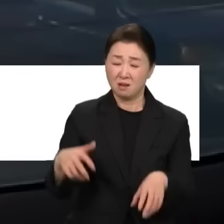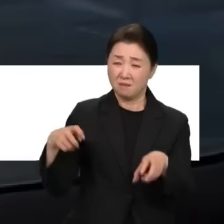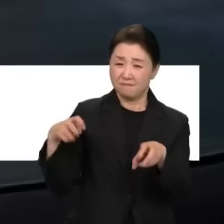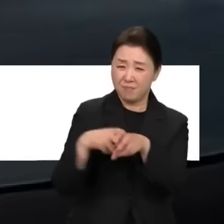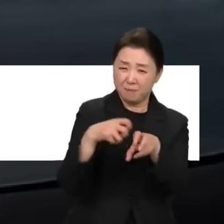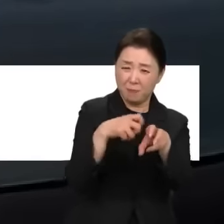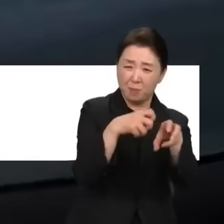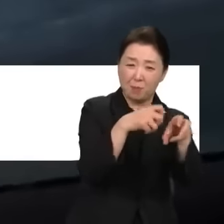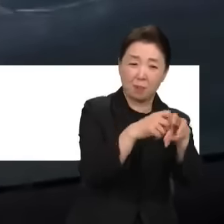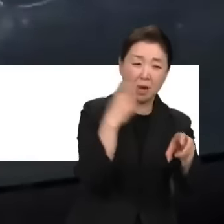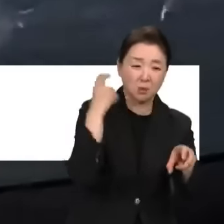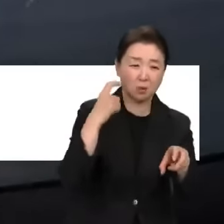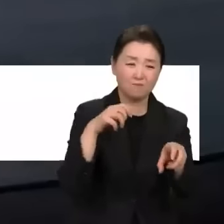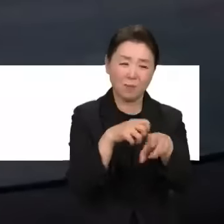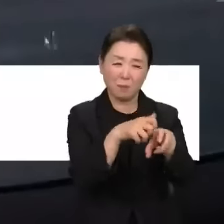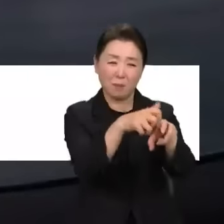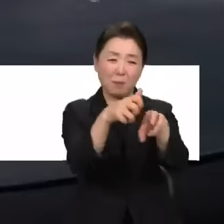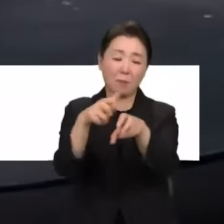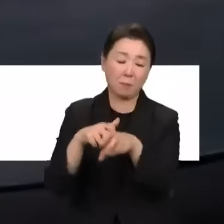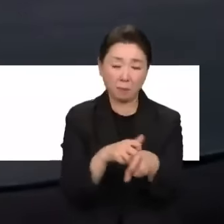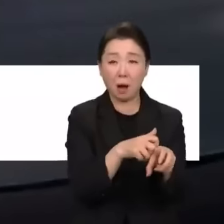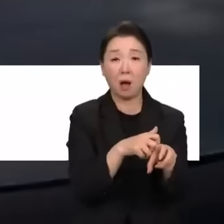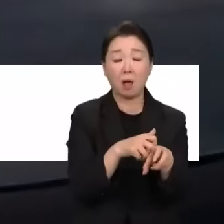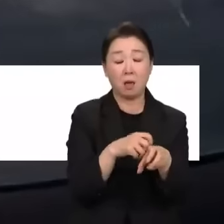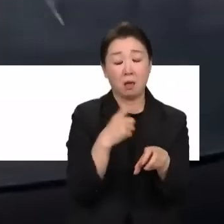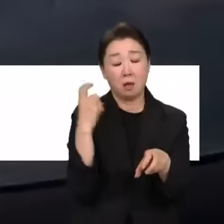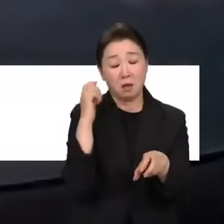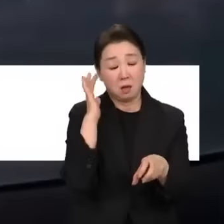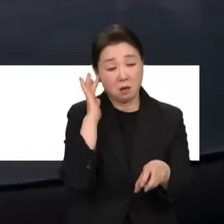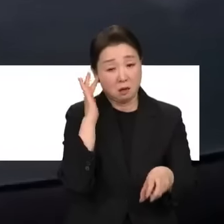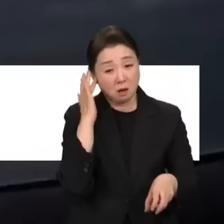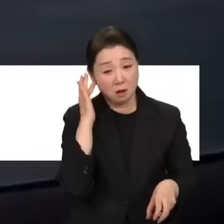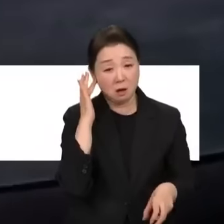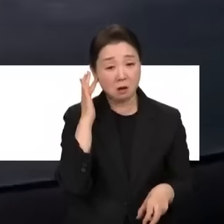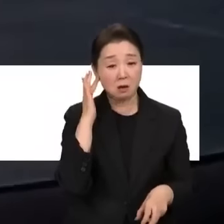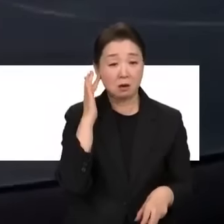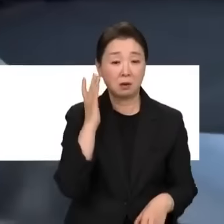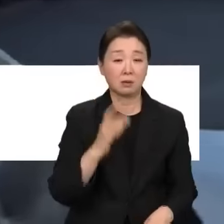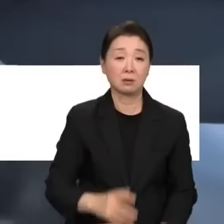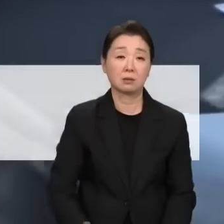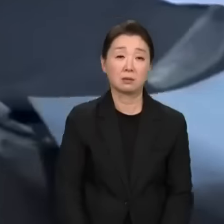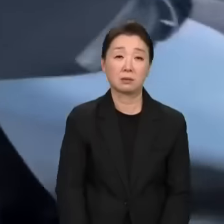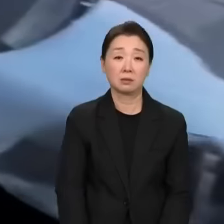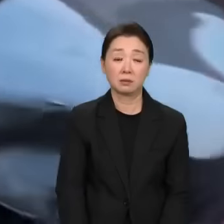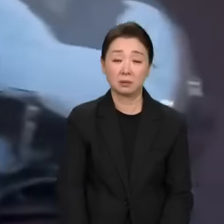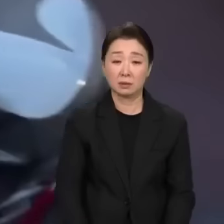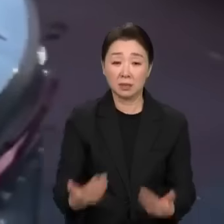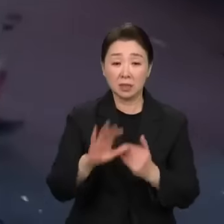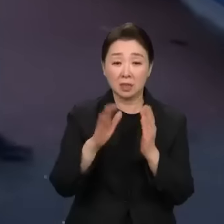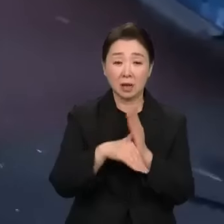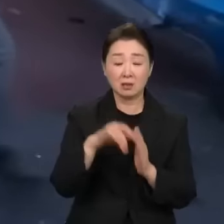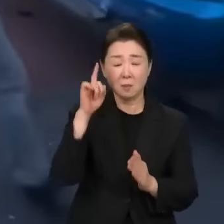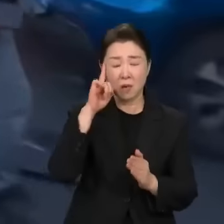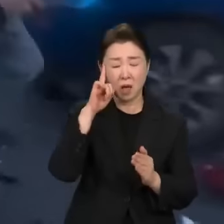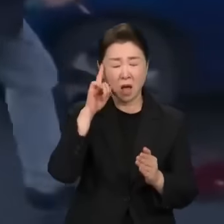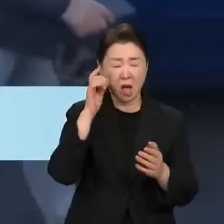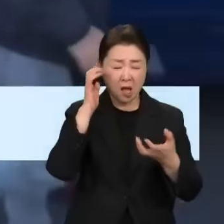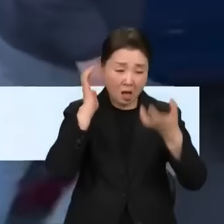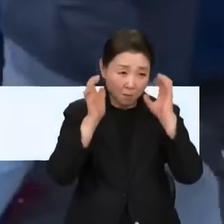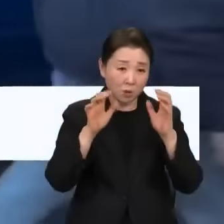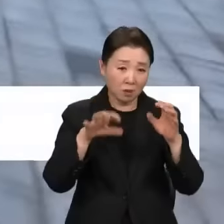했지 쾅쾅쾅쾅쾅 그런 식으로 계속고 출근길은 순식